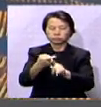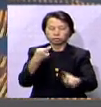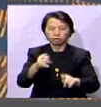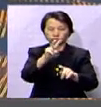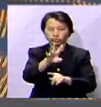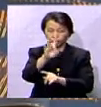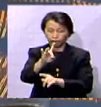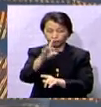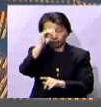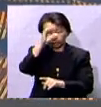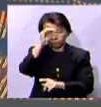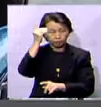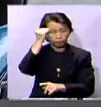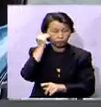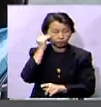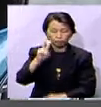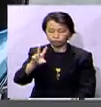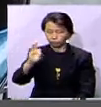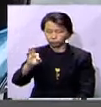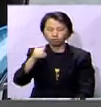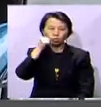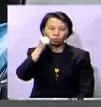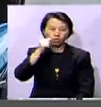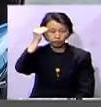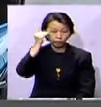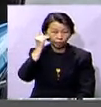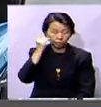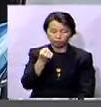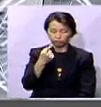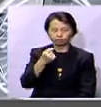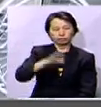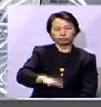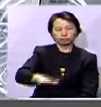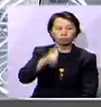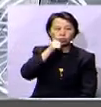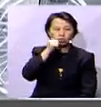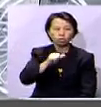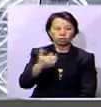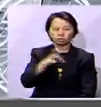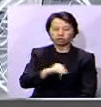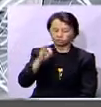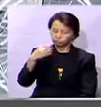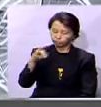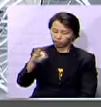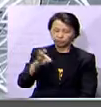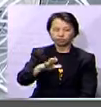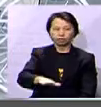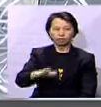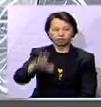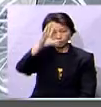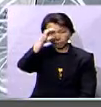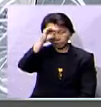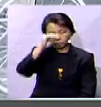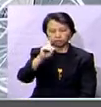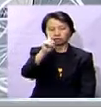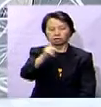daripada 28 lelaki dewasa, 29 perempuan dewasa, 11 kanak-kanak perempuan dan 19 kanak-kanak lelaki